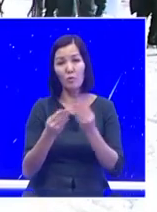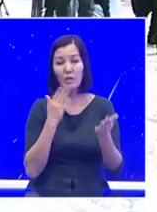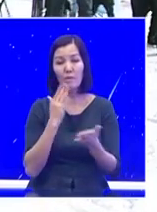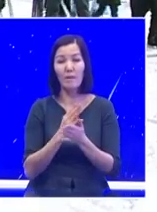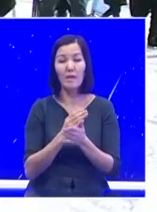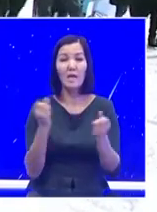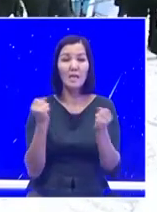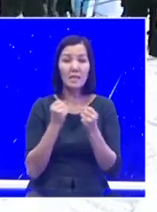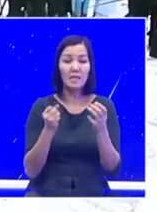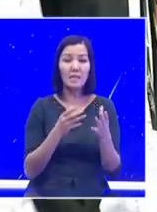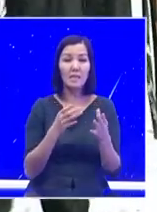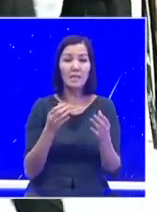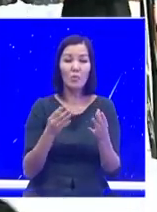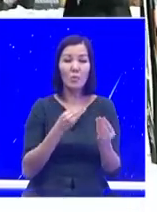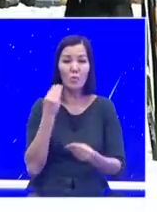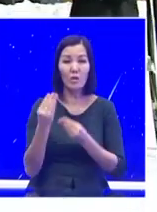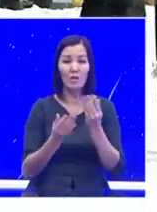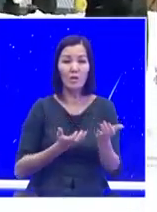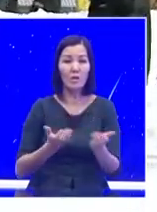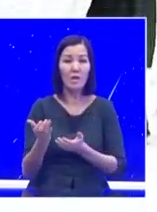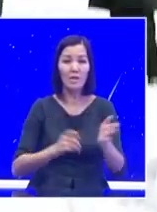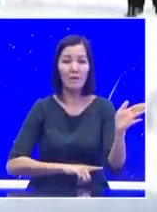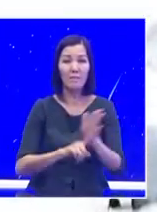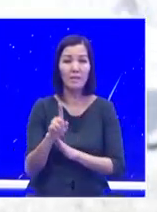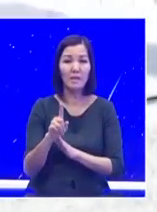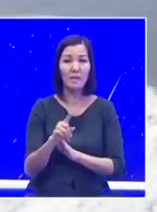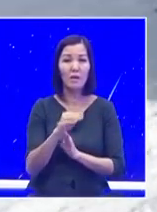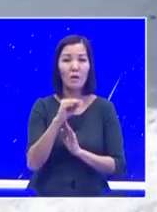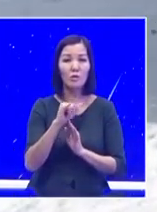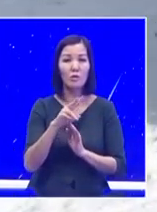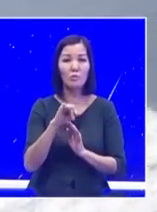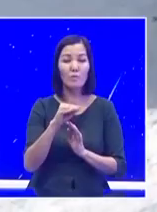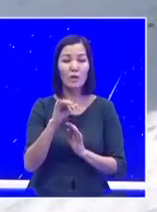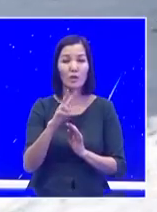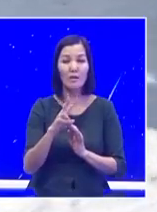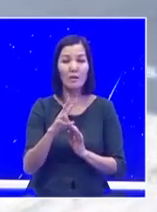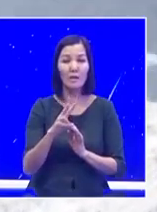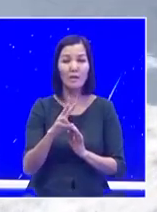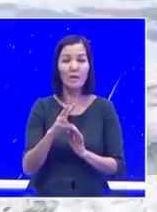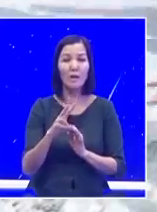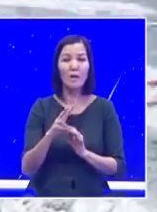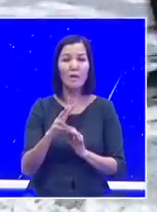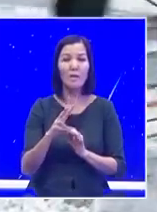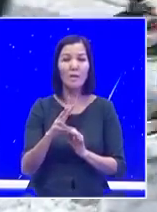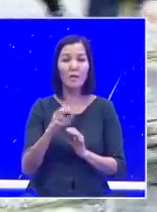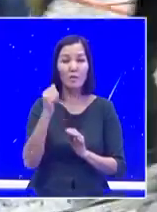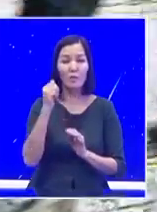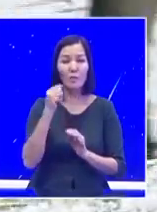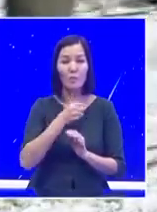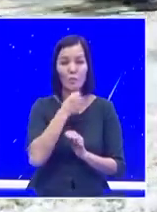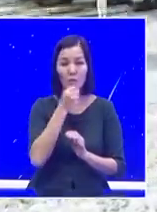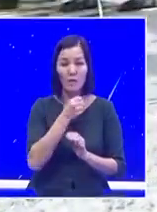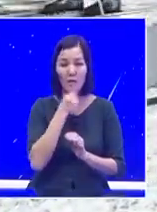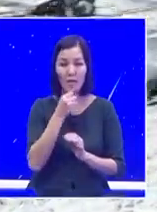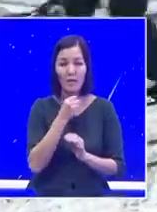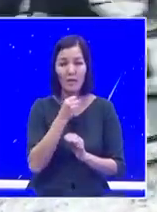Қысқы спартакиадалы ойын шаңғышылар бәсекесімен басталды. Бұл сынға Жұмабек Рамазанов Ақсу ауданынан арнайы келіп шеберлігін сынады. Ол жарыстағы жасы